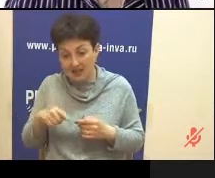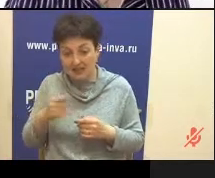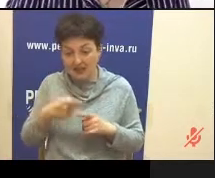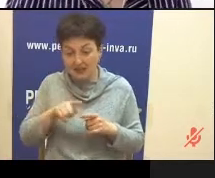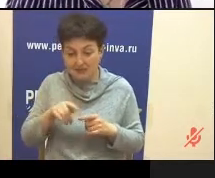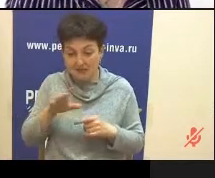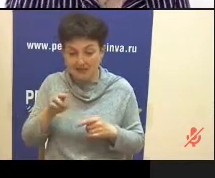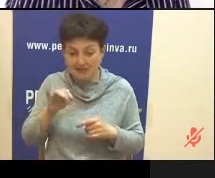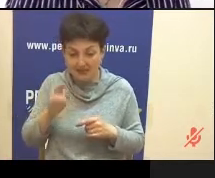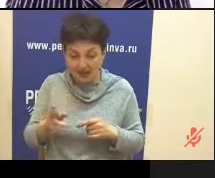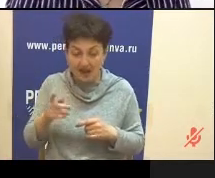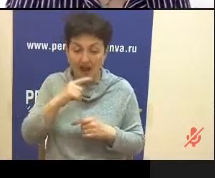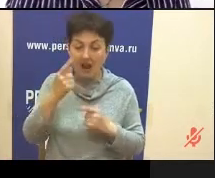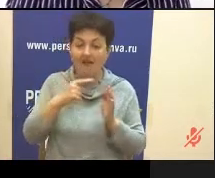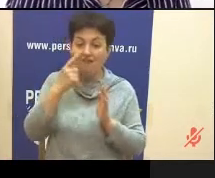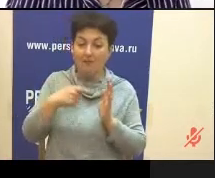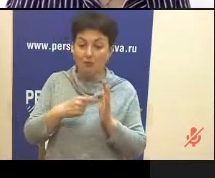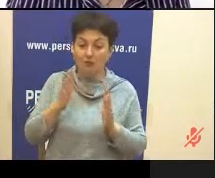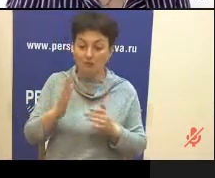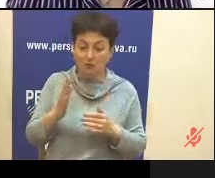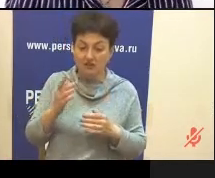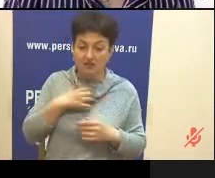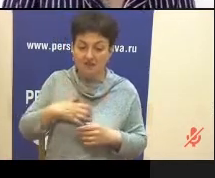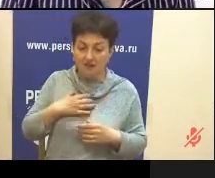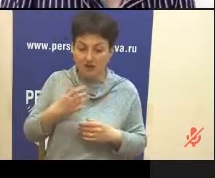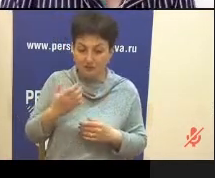а вопросы вы будете задавать, безусловно, о самом насущном.